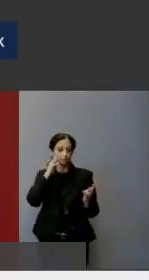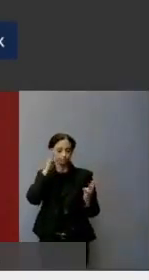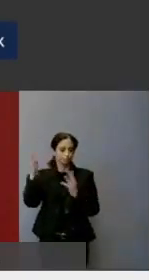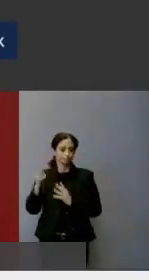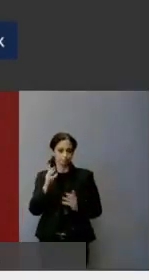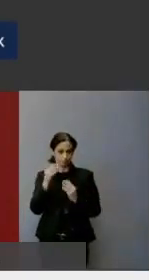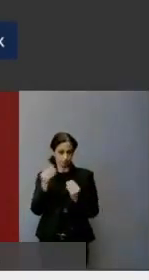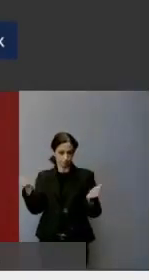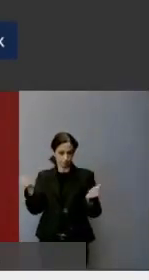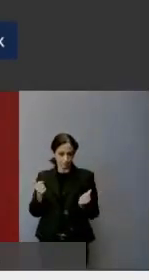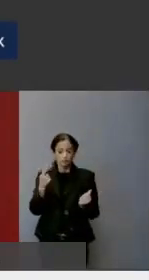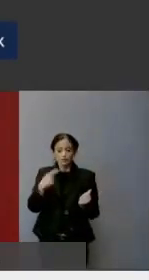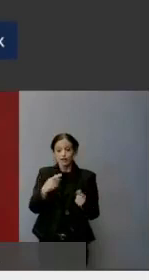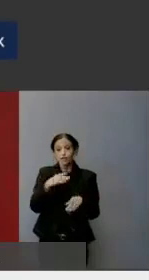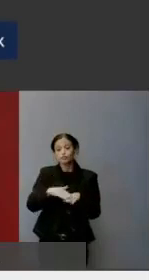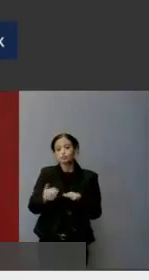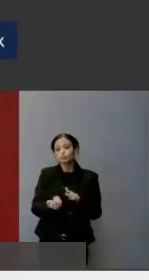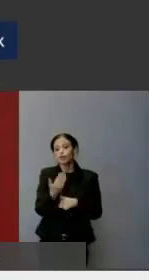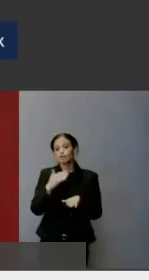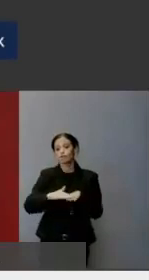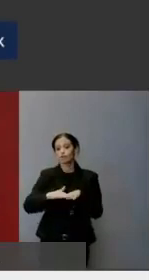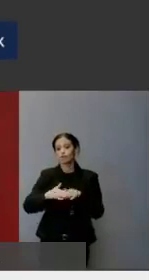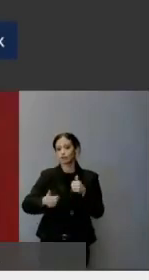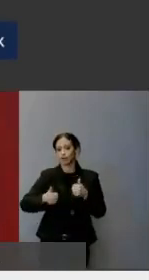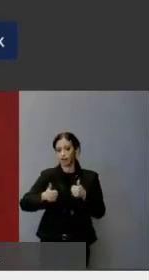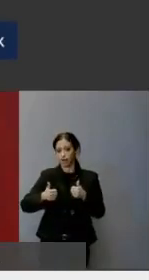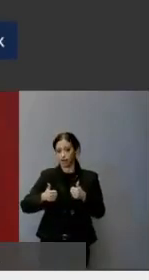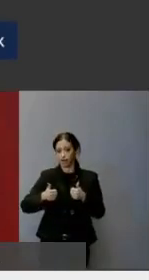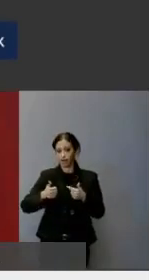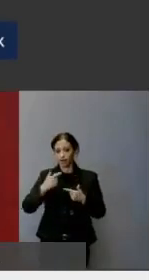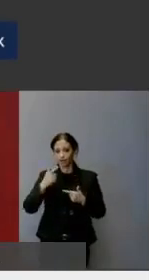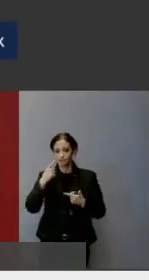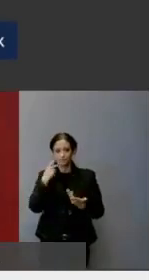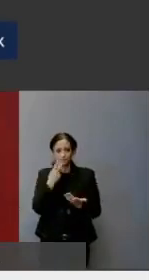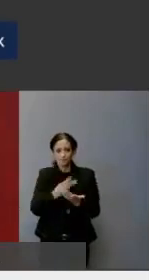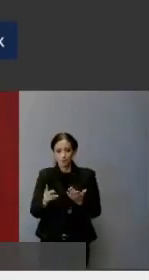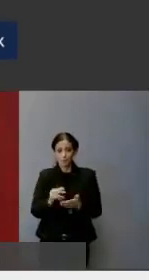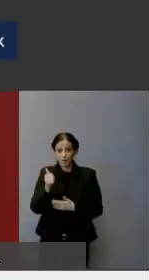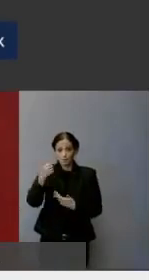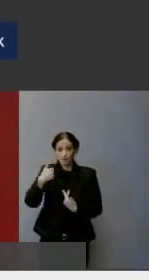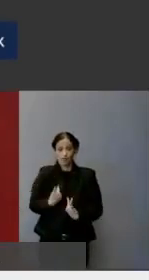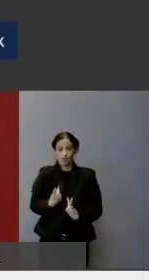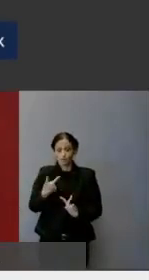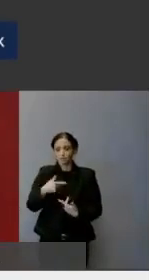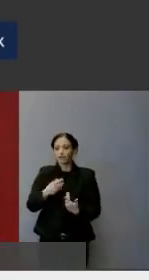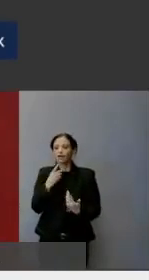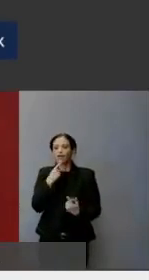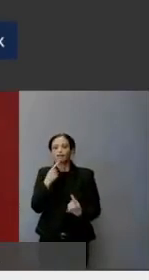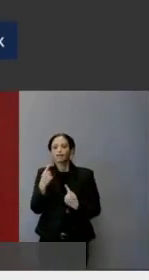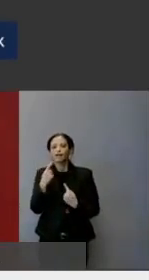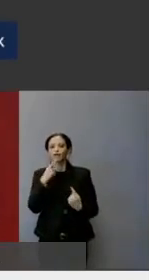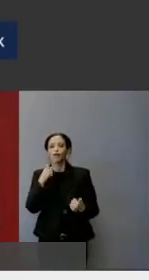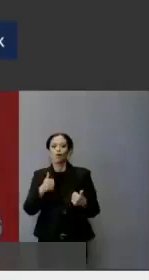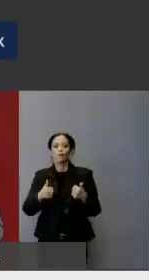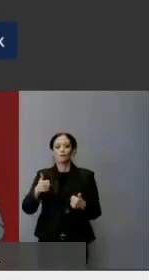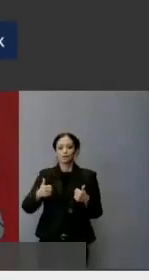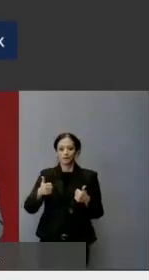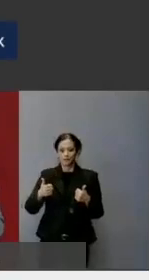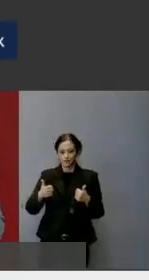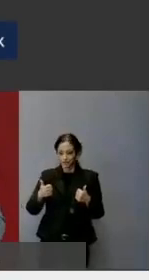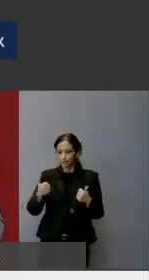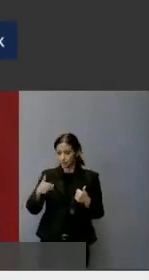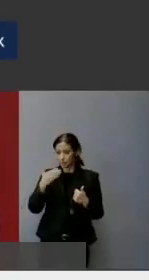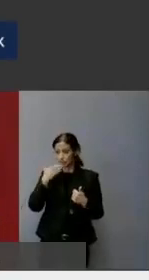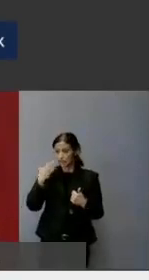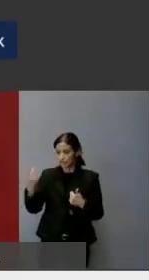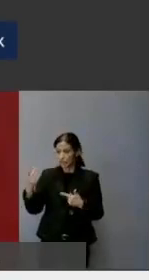nuova modalità di gara che non aveva mai sperimentato perché la prima volta che facevamo un dialogo competitivo che gli ho ritenuto e ringrazio anche la stazione